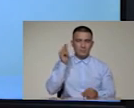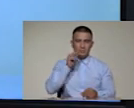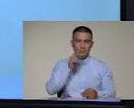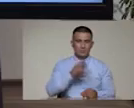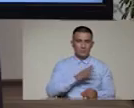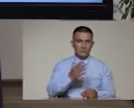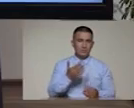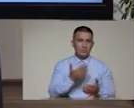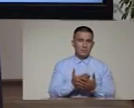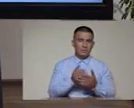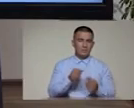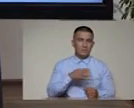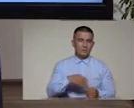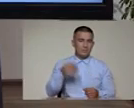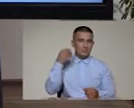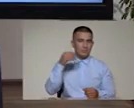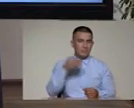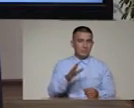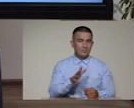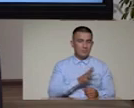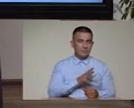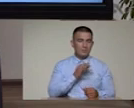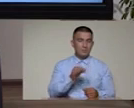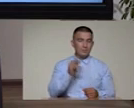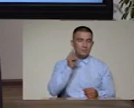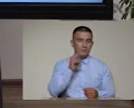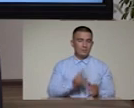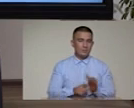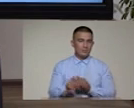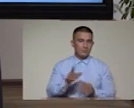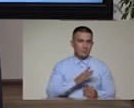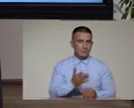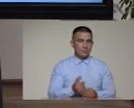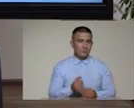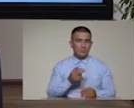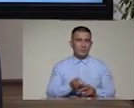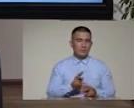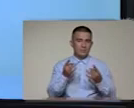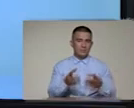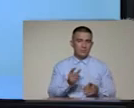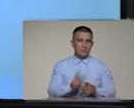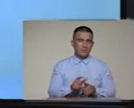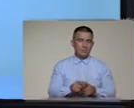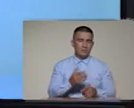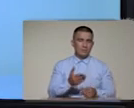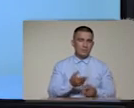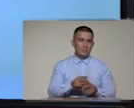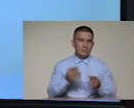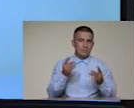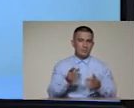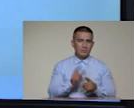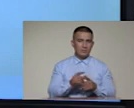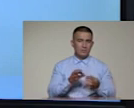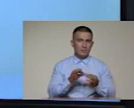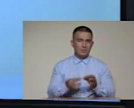Masalan, qo'ng'iroq chalindi va dars boshlandi. Ushbu qo'shma gapimizda sodda gaplarni